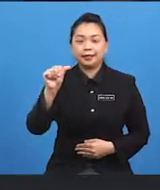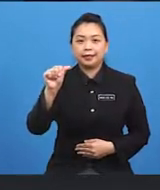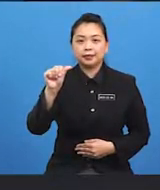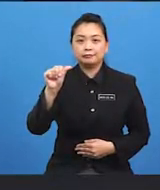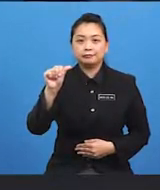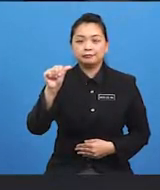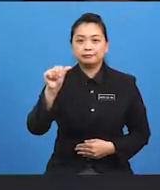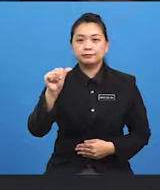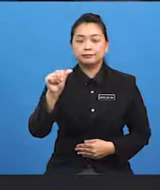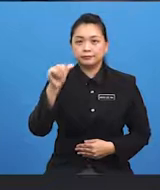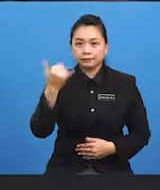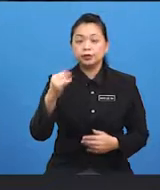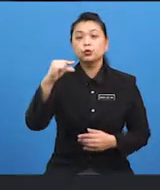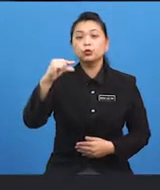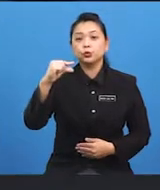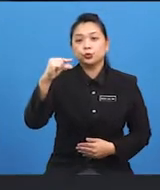Kembali kepada not G sharp,